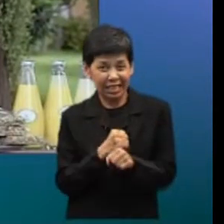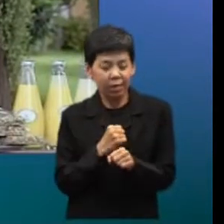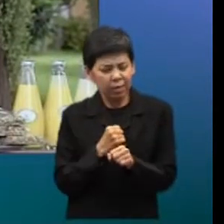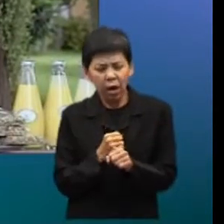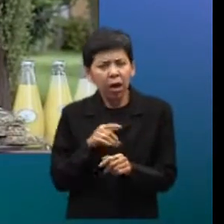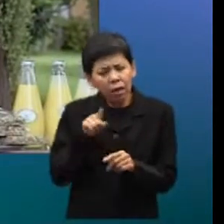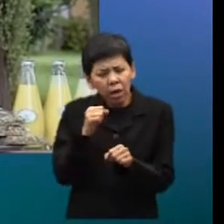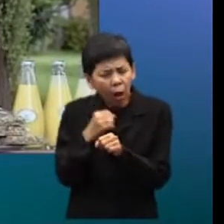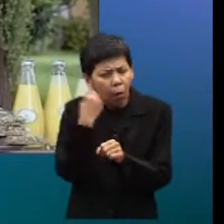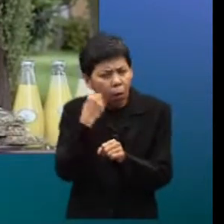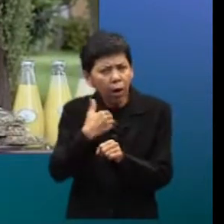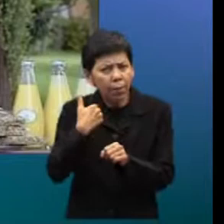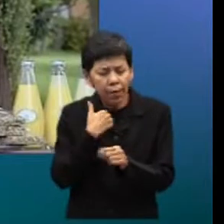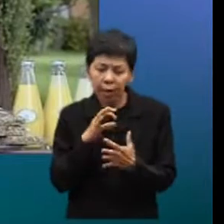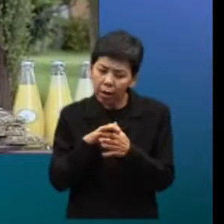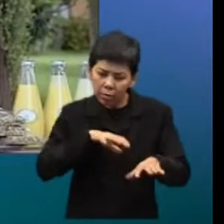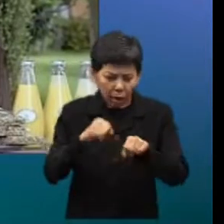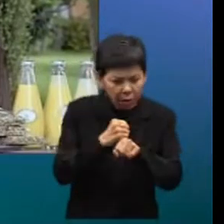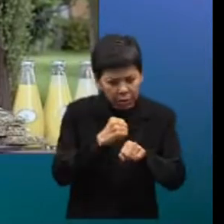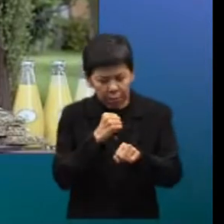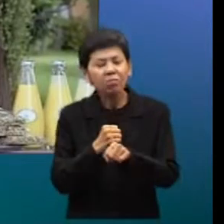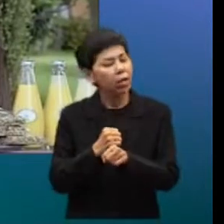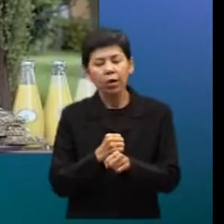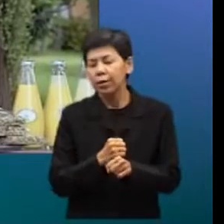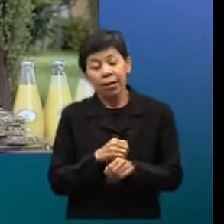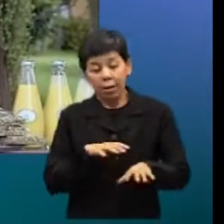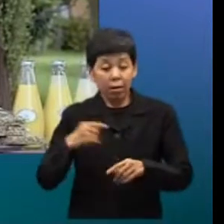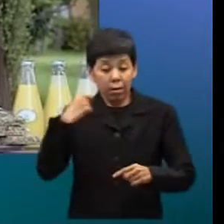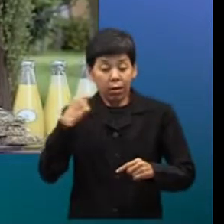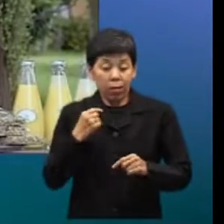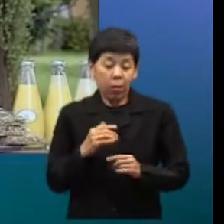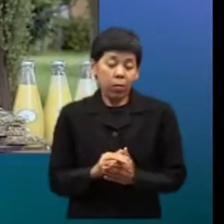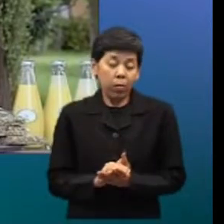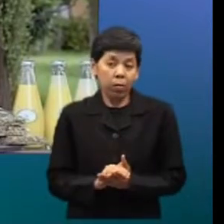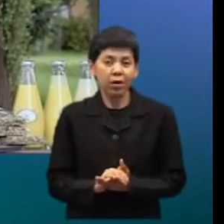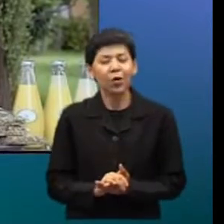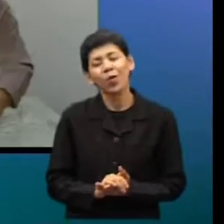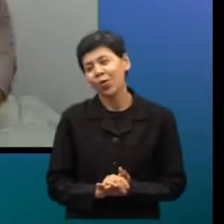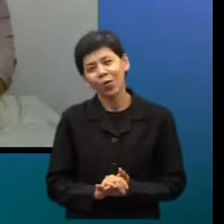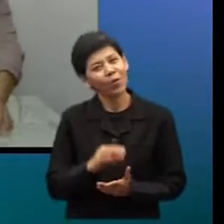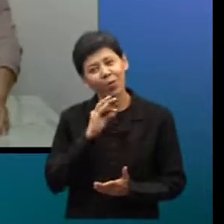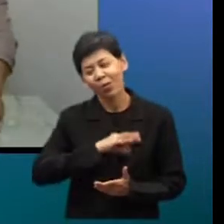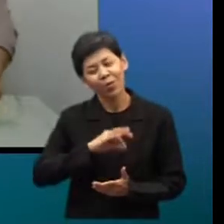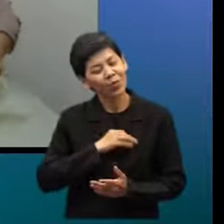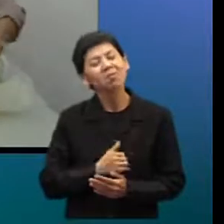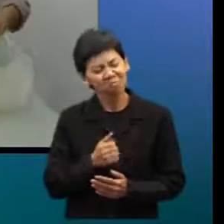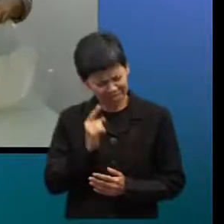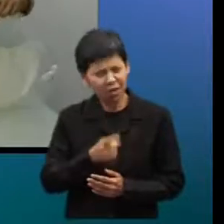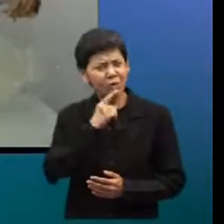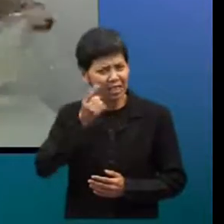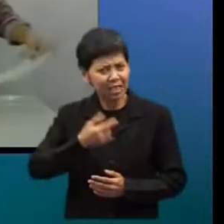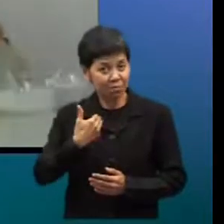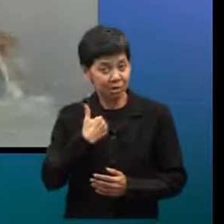ทุกวันนี้เราก็ต้องเลยเพิ่มแรงงานขึ้นเยอะนะคะในการจัดการตรงนี้เรายังทำไม่ค่อยจะทันตลาดค่ะ เห็นไหมครับว่าเขาบอกมา